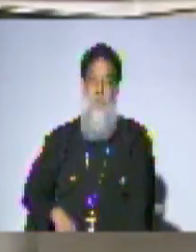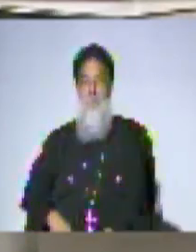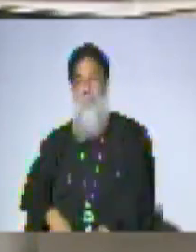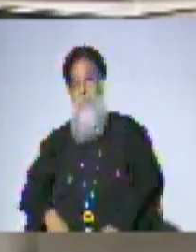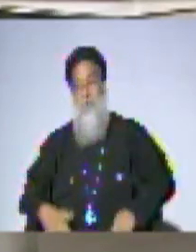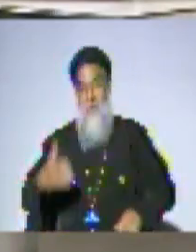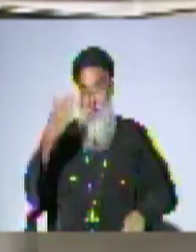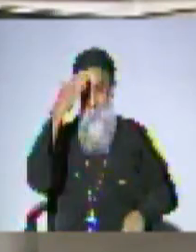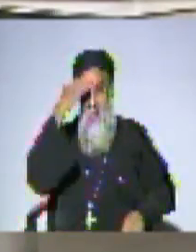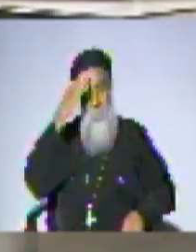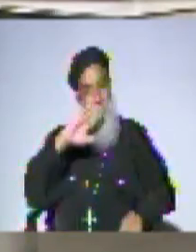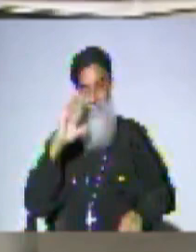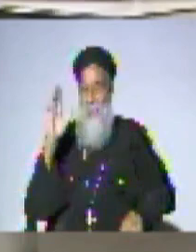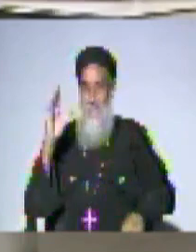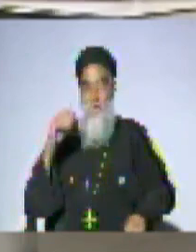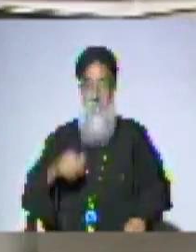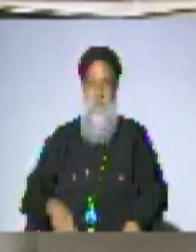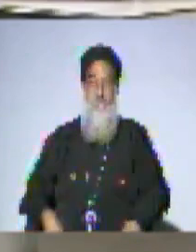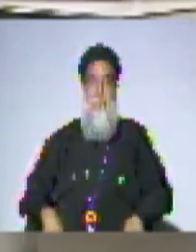التكريم يعني،